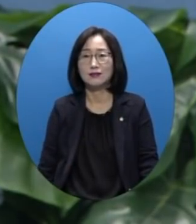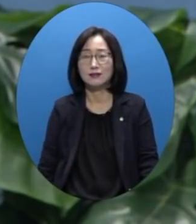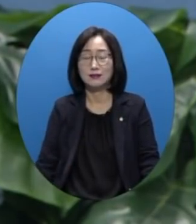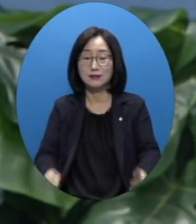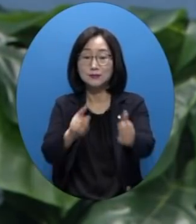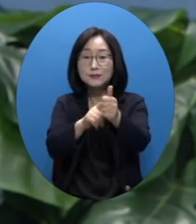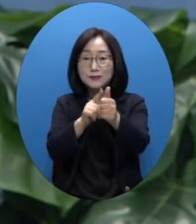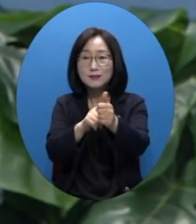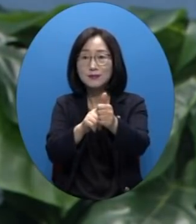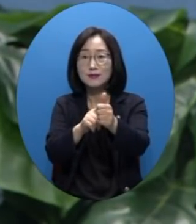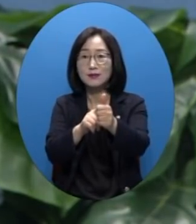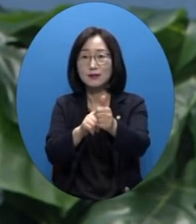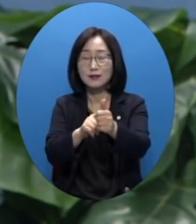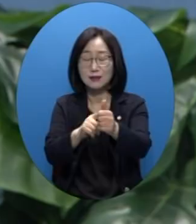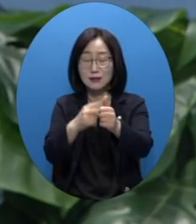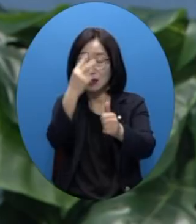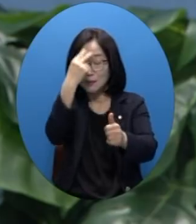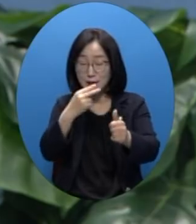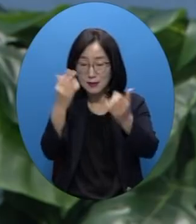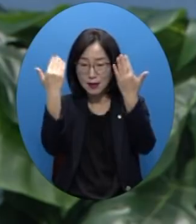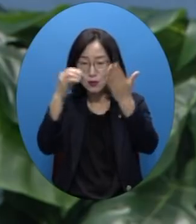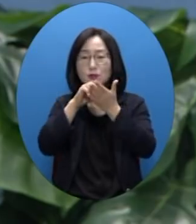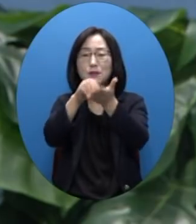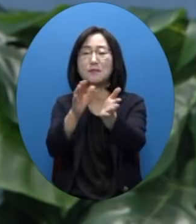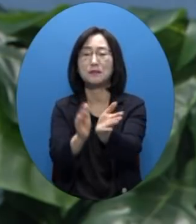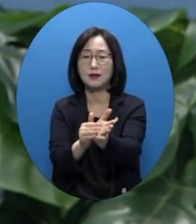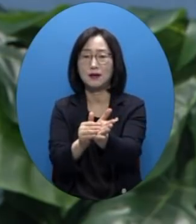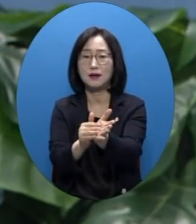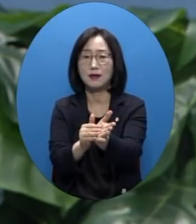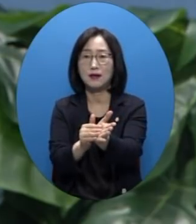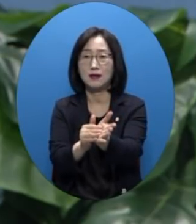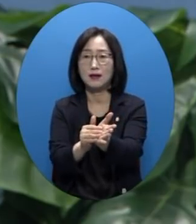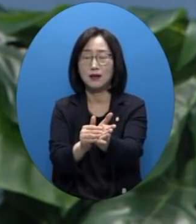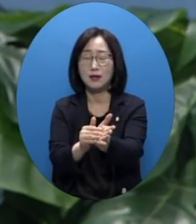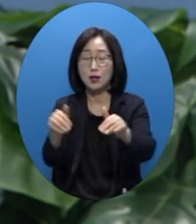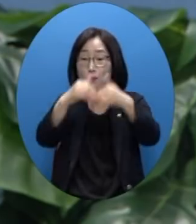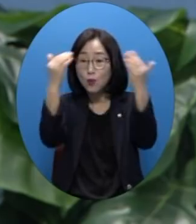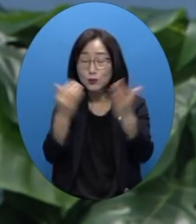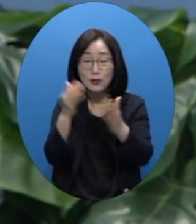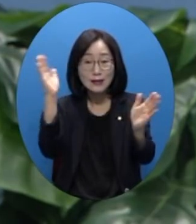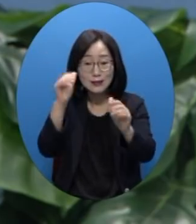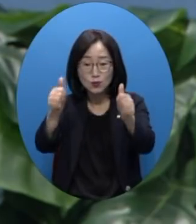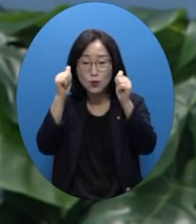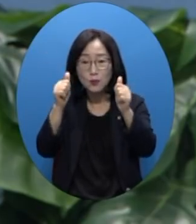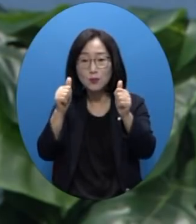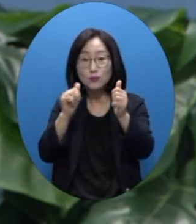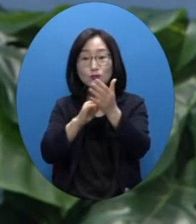그가 맹인학교 들어갔는데 그 당시에 들어가면 모든 학생들에게